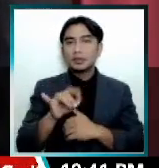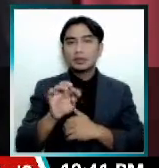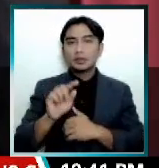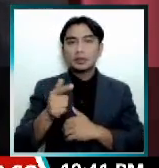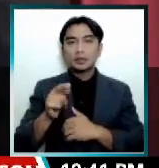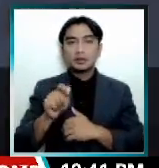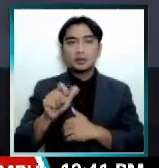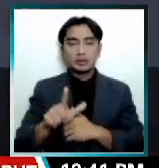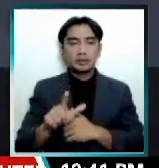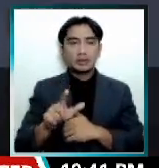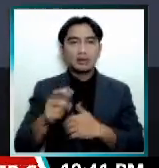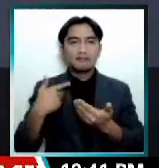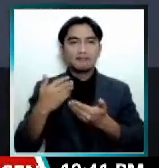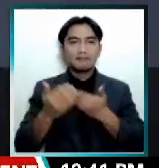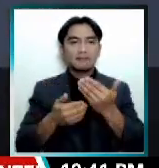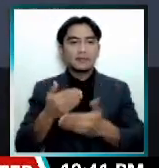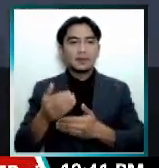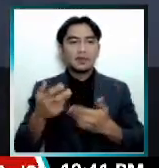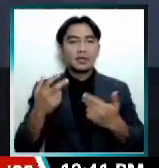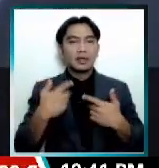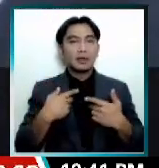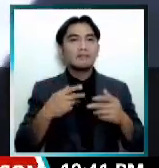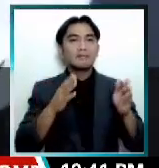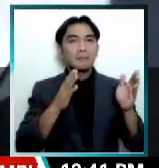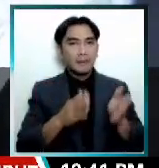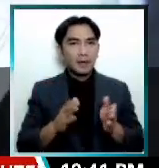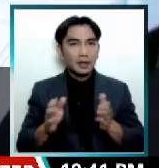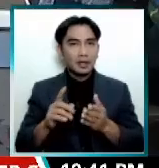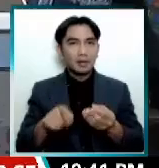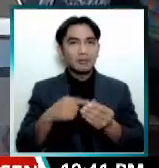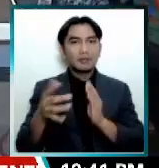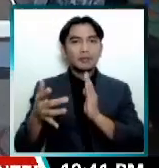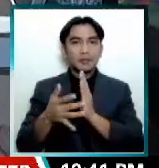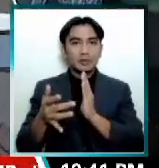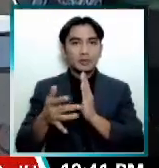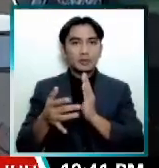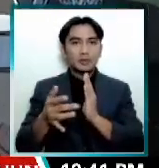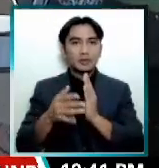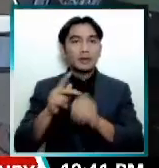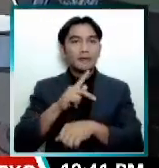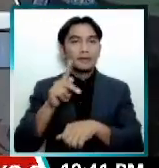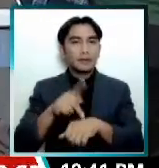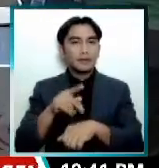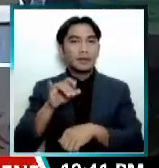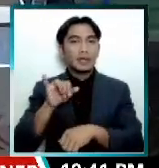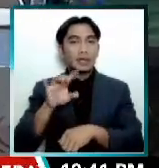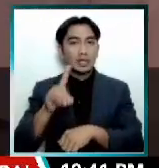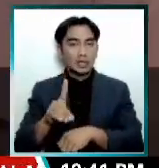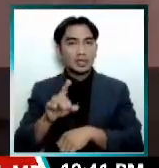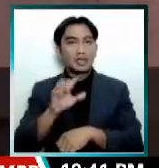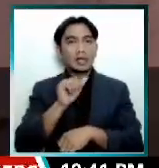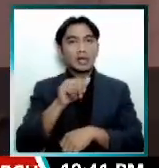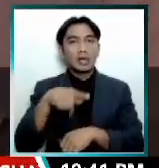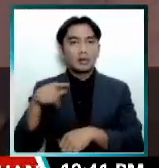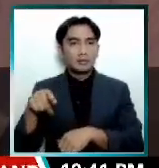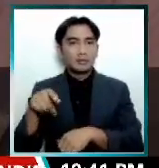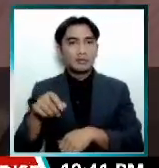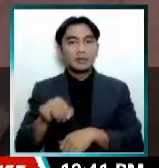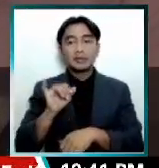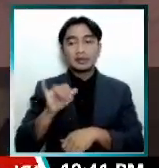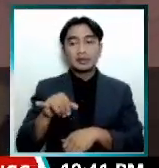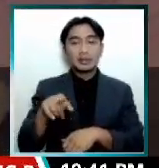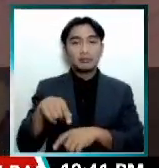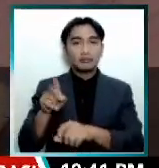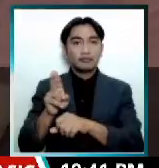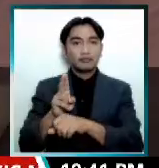ay ang paglulunsad ng isang proyekto na tatawaging Digital Phil ID App. Ang Philippine Identification System daw ang mamamahala